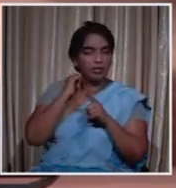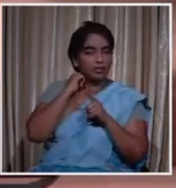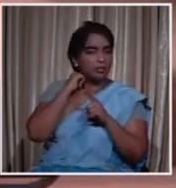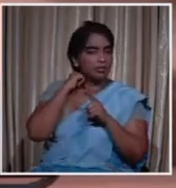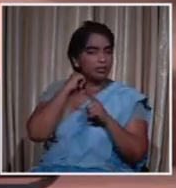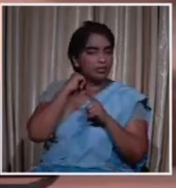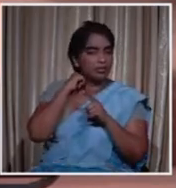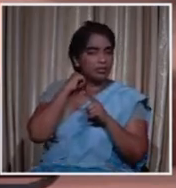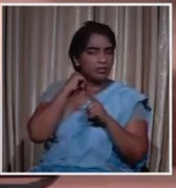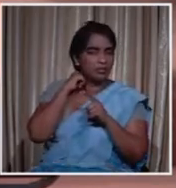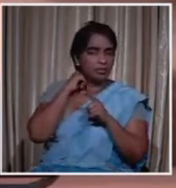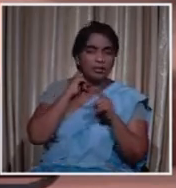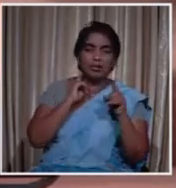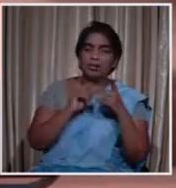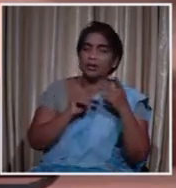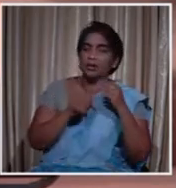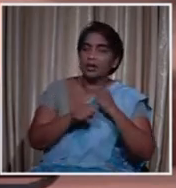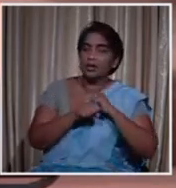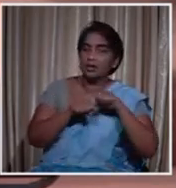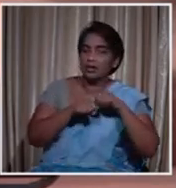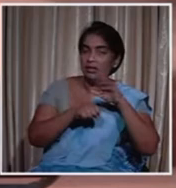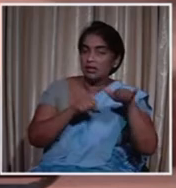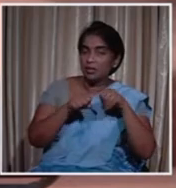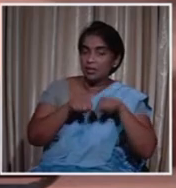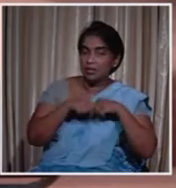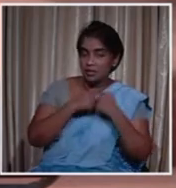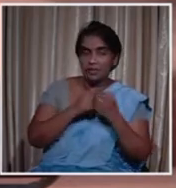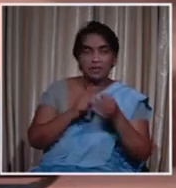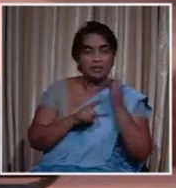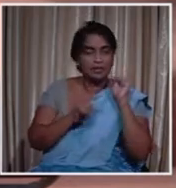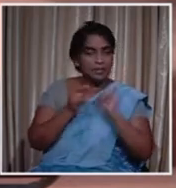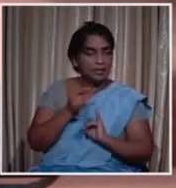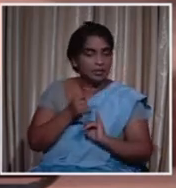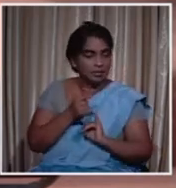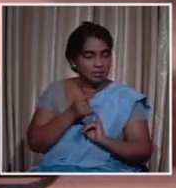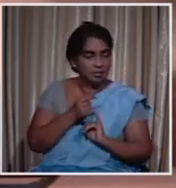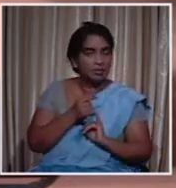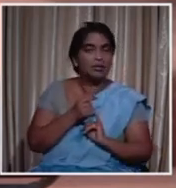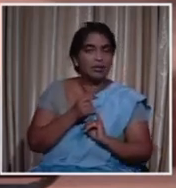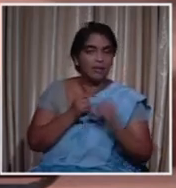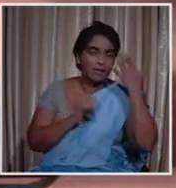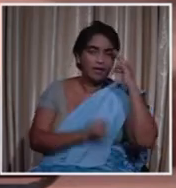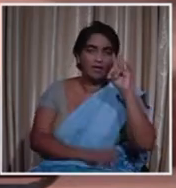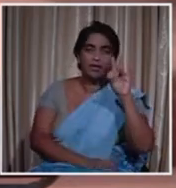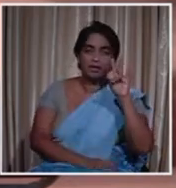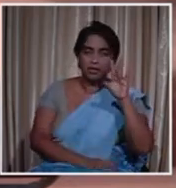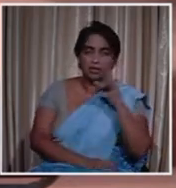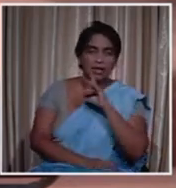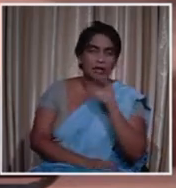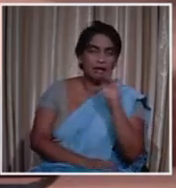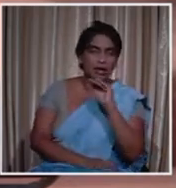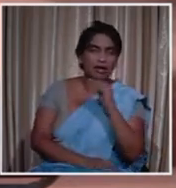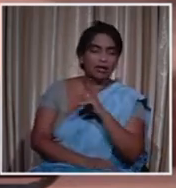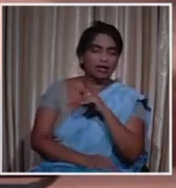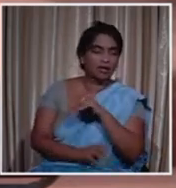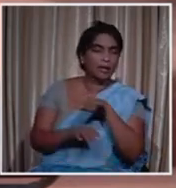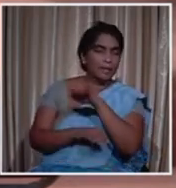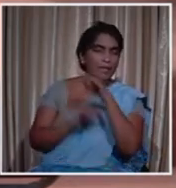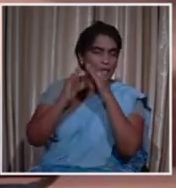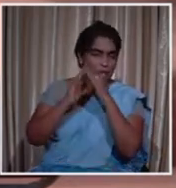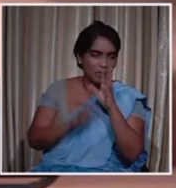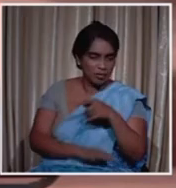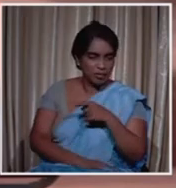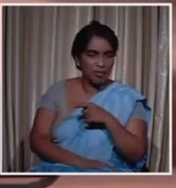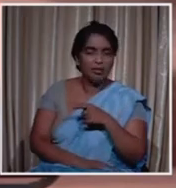சங்கத்தின் தலைவராகவும் இருக்கின்றார். திரு சசிகுமார் விதிசன் 25 நாதன்திட்டம் புன்னையிராவி கிளிநொச்சியைச் சேர்ந்தவர், திரு